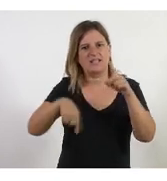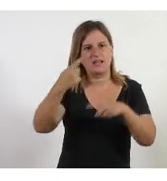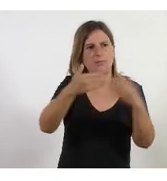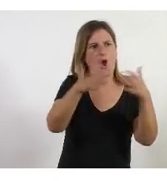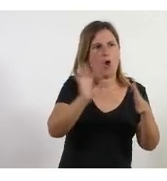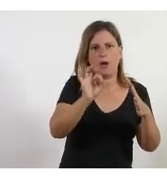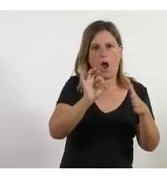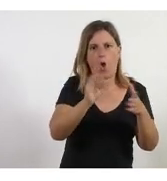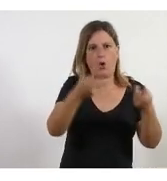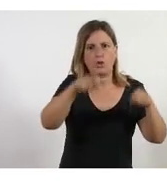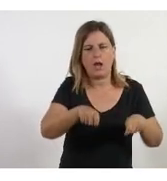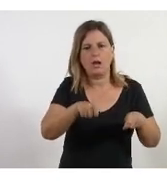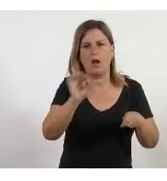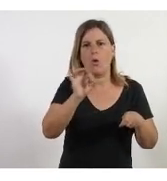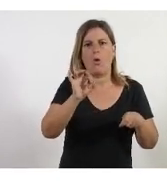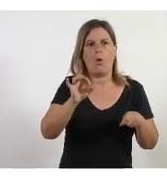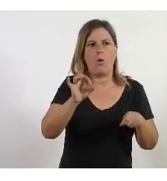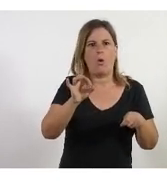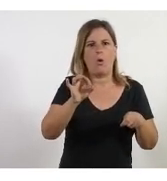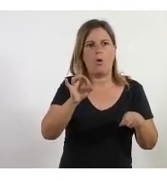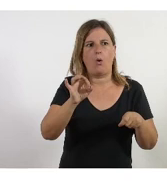no obrirà, perquè estic escoltant que el